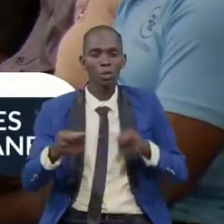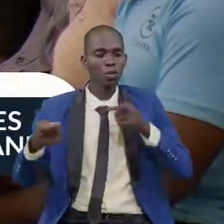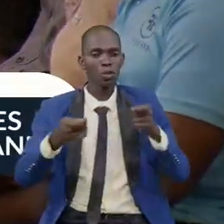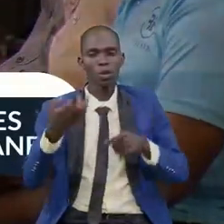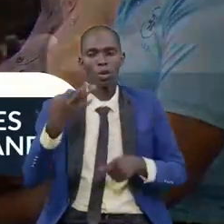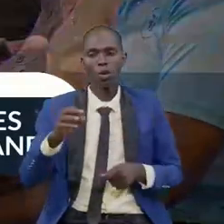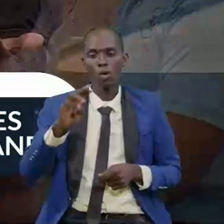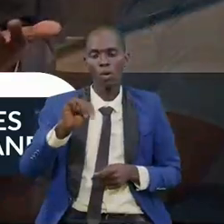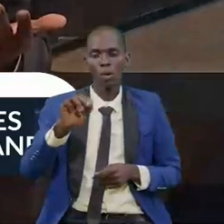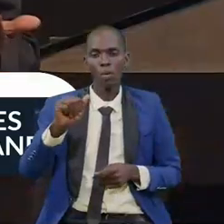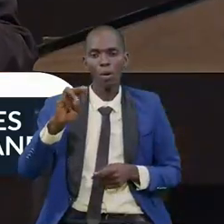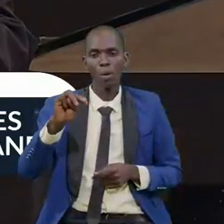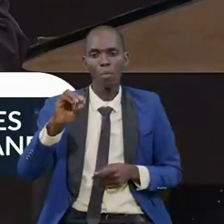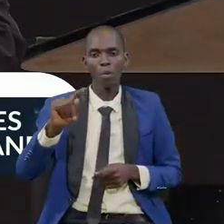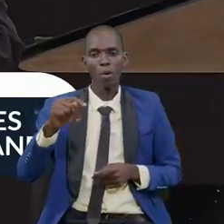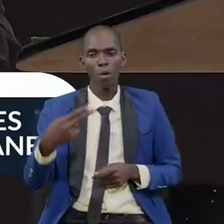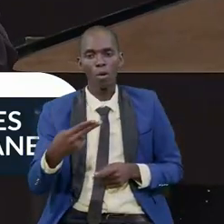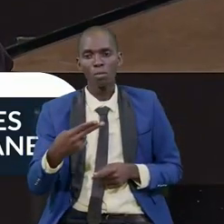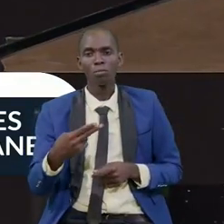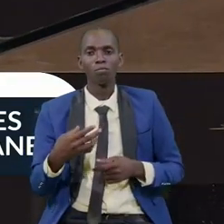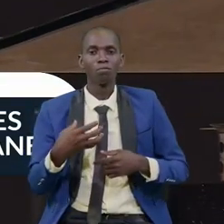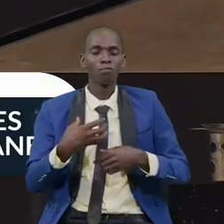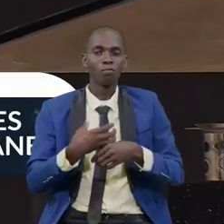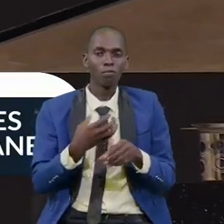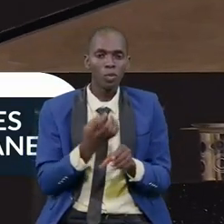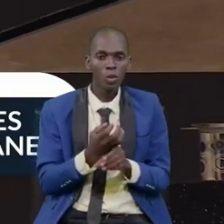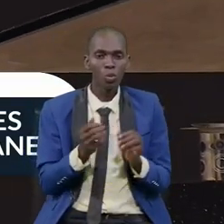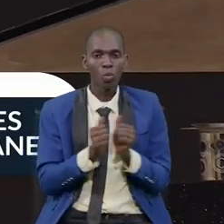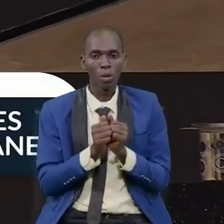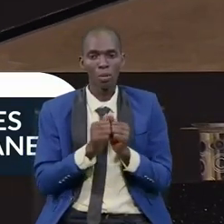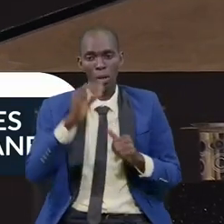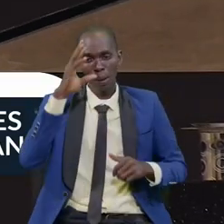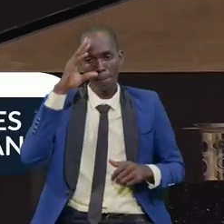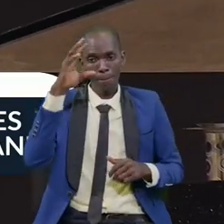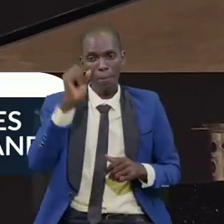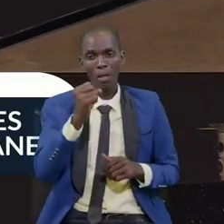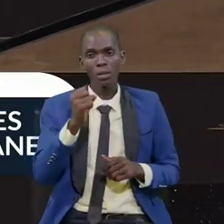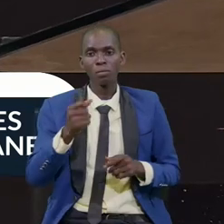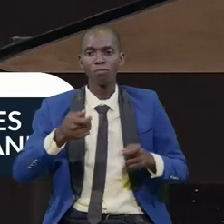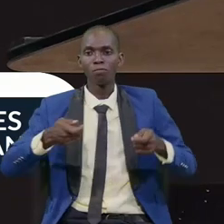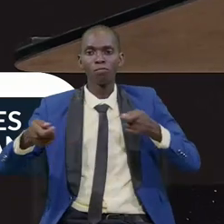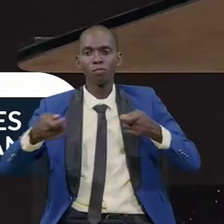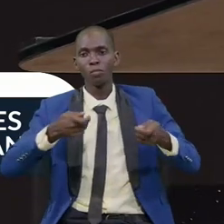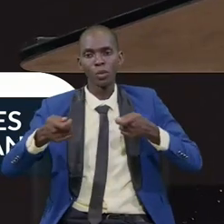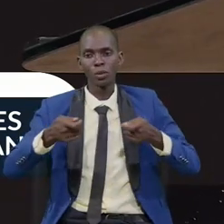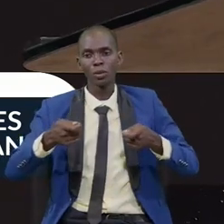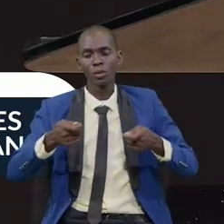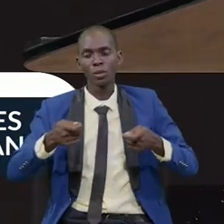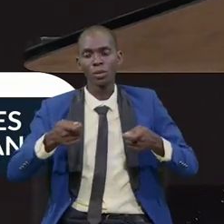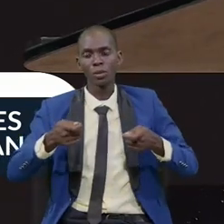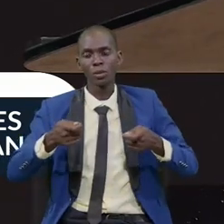Deuxième point, le contrôle de grandes créatures avec la corde ou le bâton manipulateur de